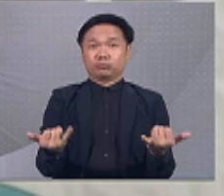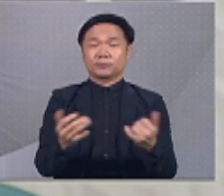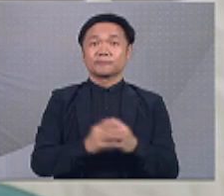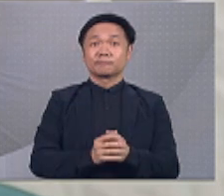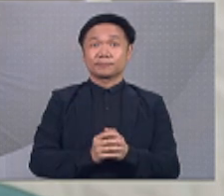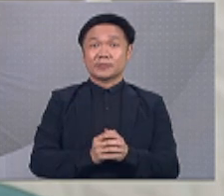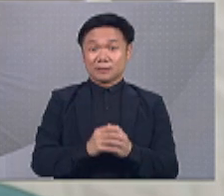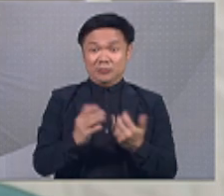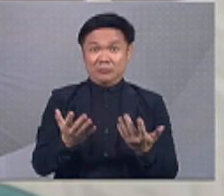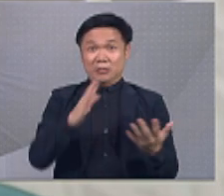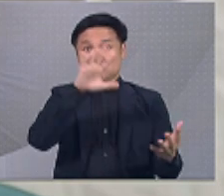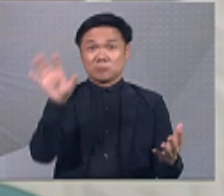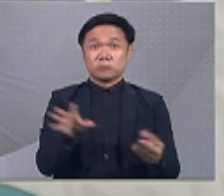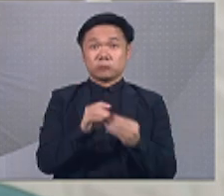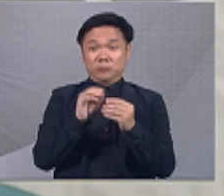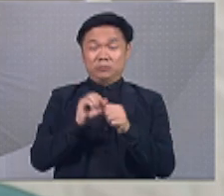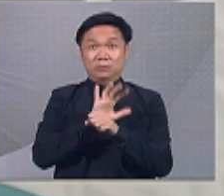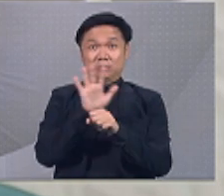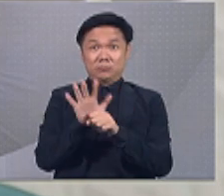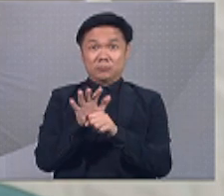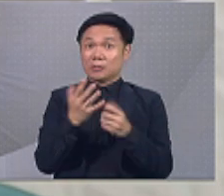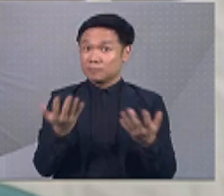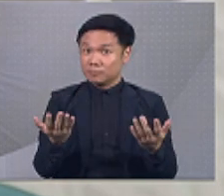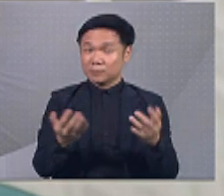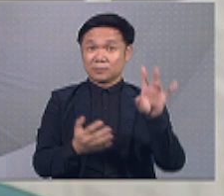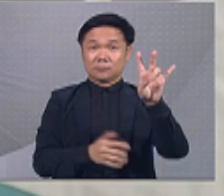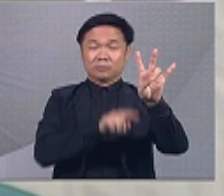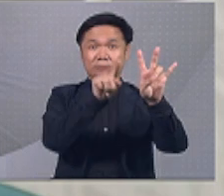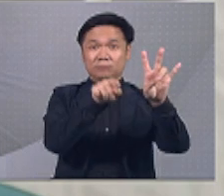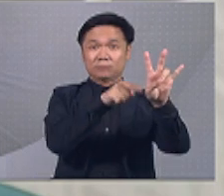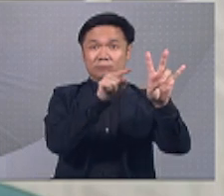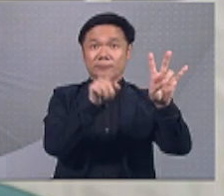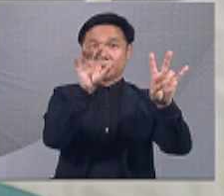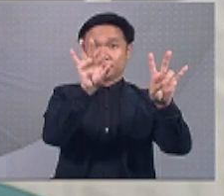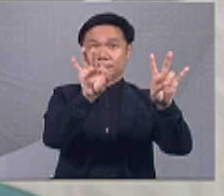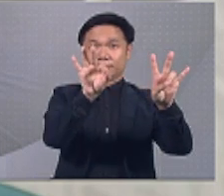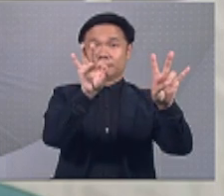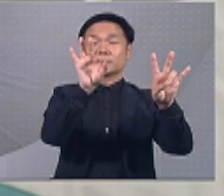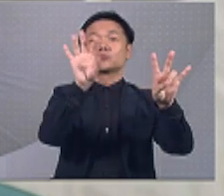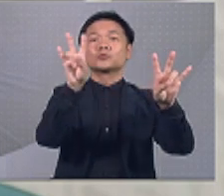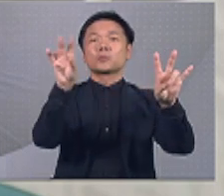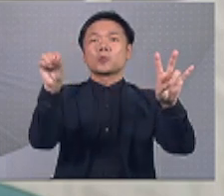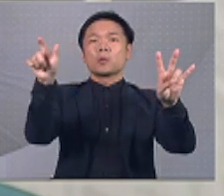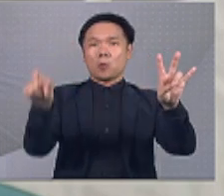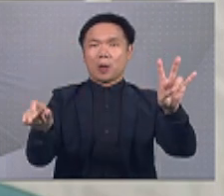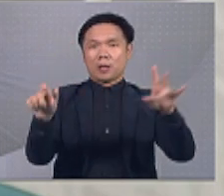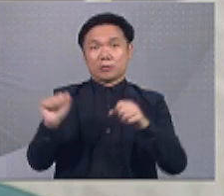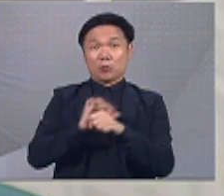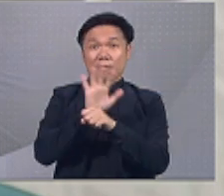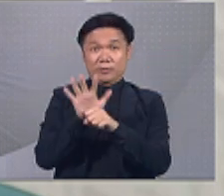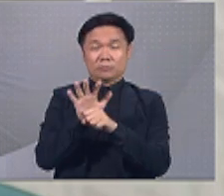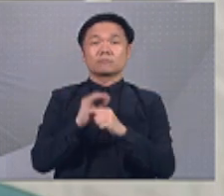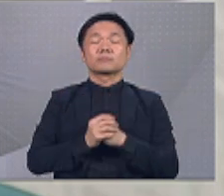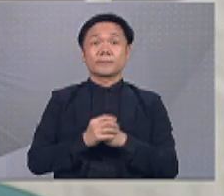kiss positif kowe 1911 yeah adalah sebanyak 7970 kiss oleh itu